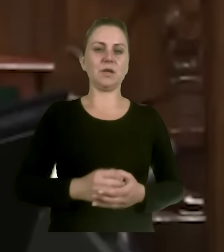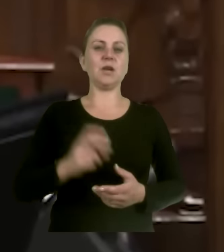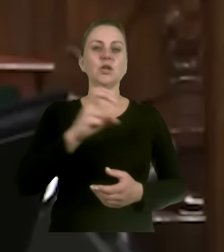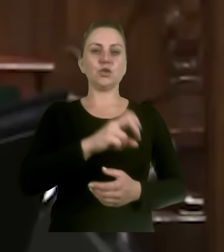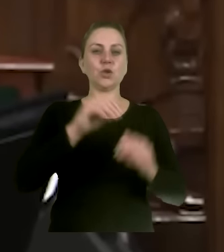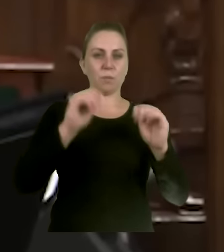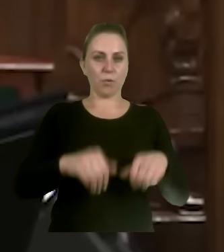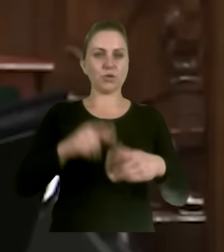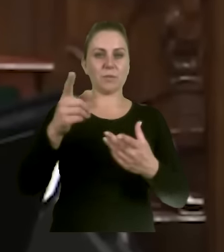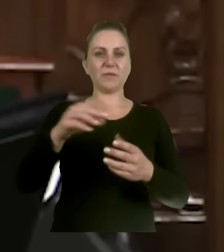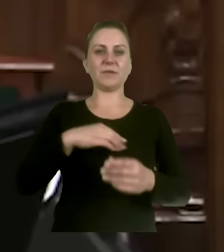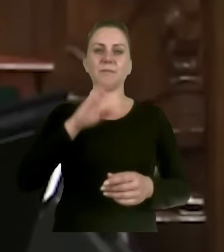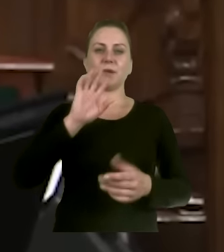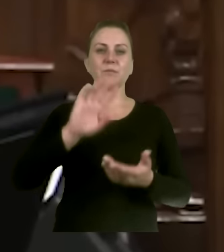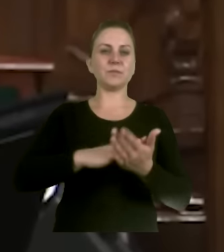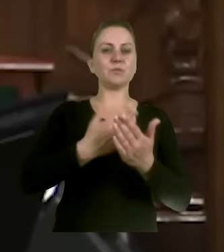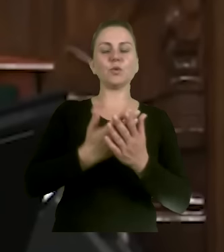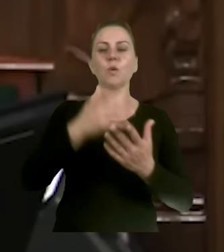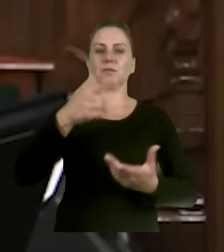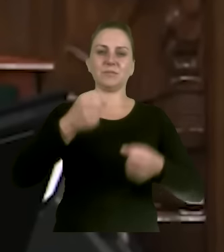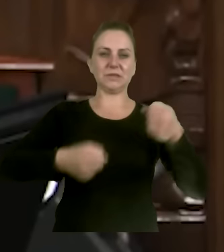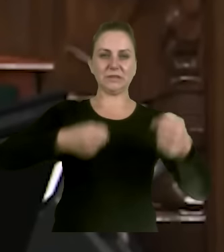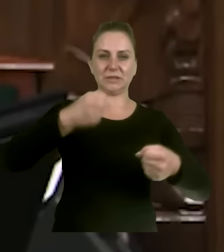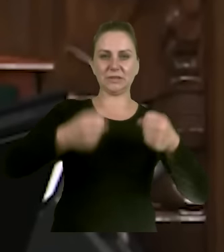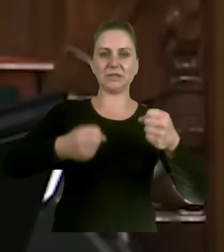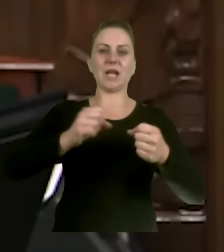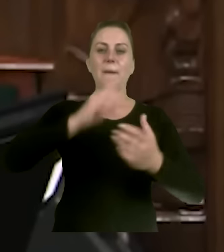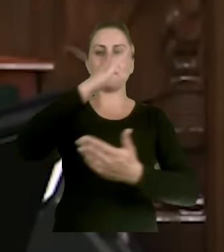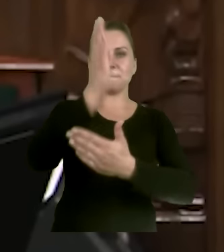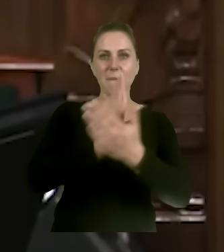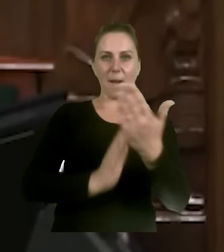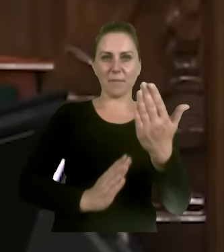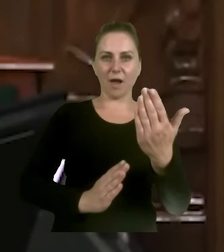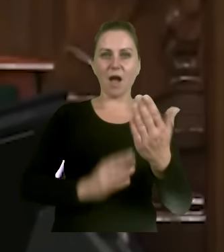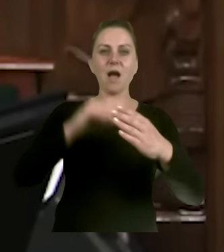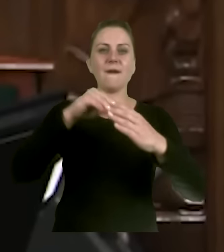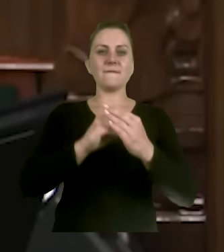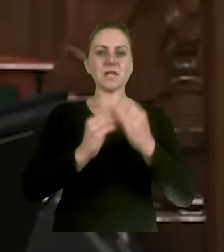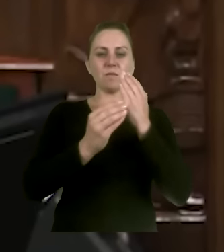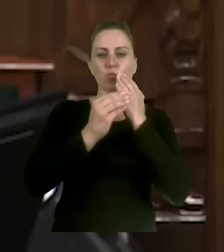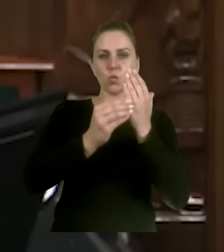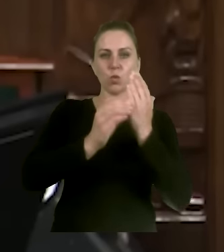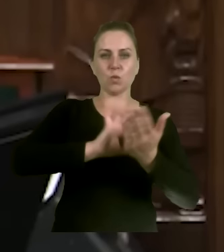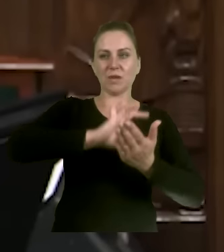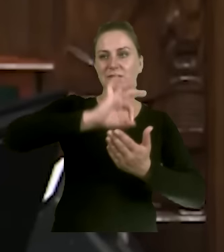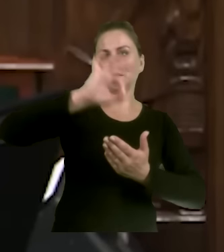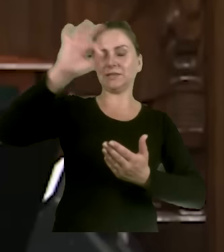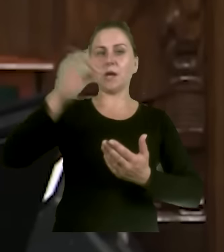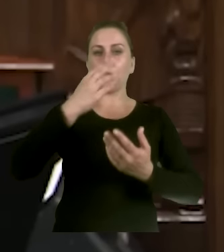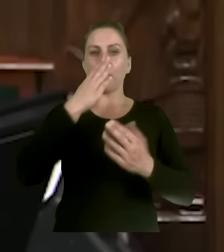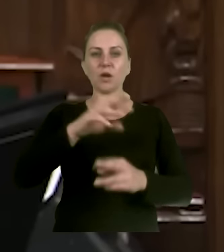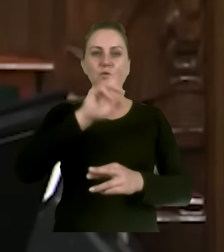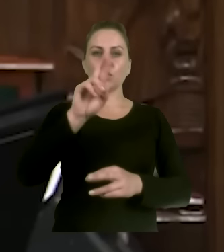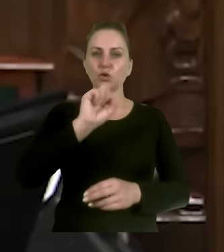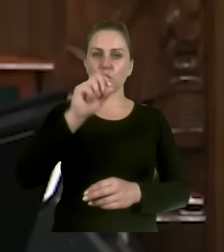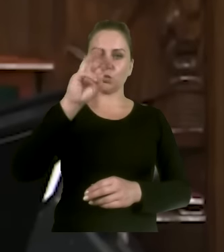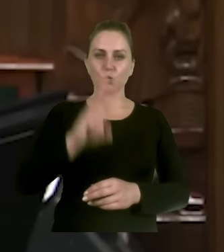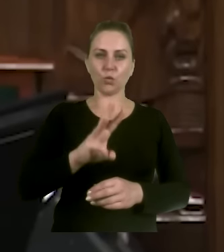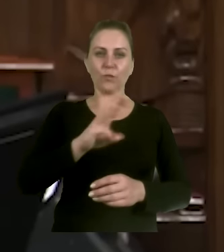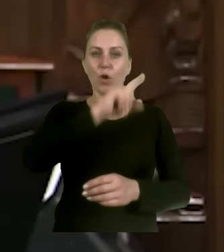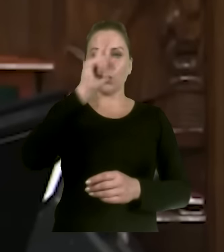stażysta w CIR-ze dorysuje grubą kreskę do Rzeszowa, bo na tej mapce, co teraz prezentujecie, z Rzeszowa będą ludzie jeździli do Warszawy tak jak do